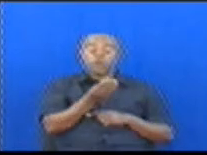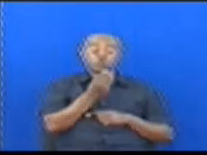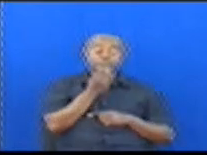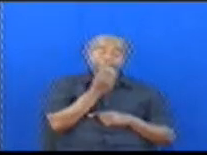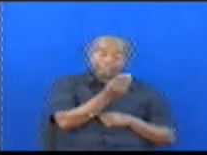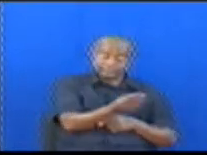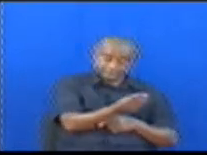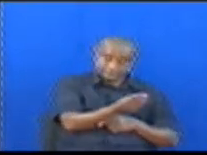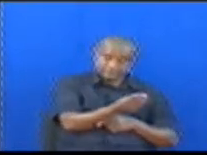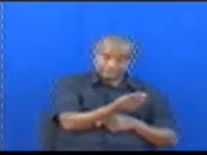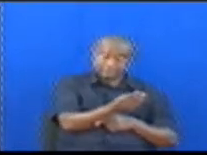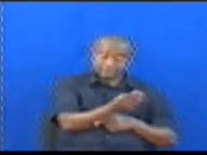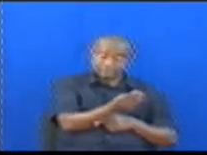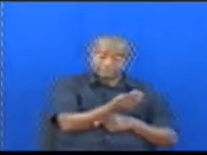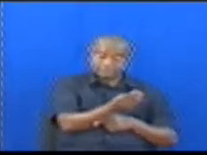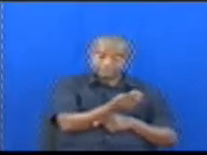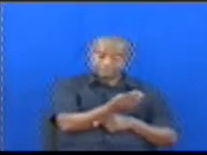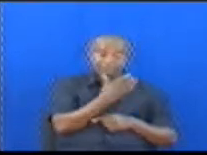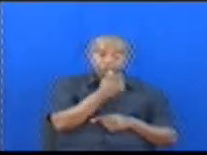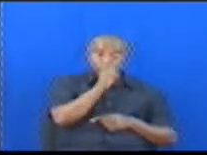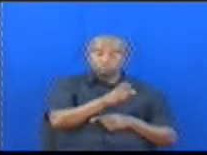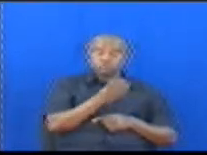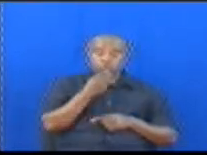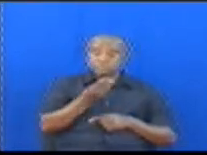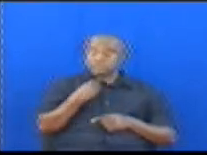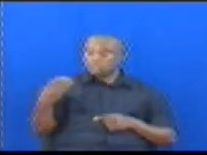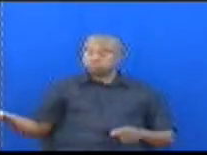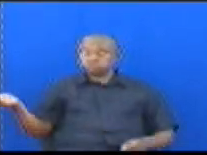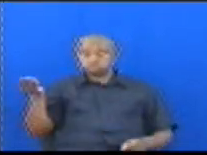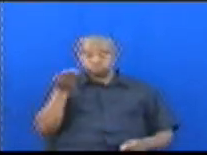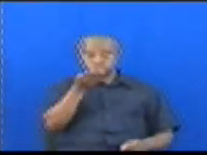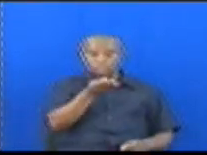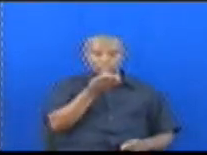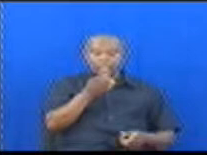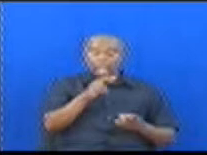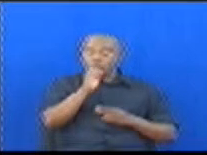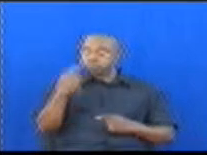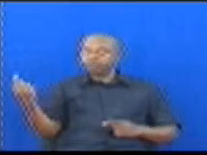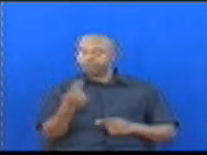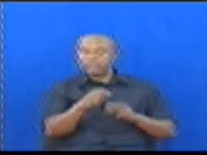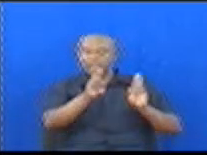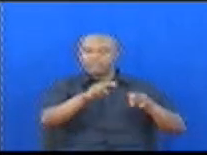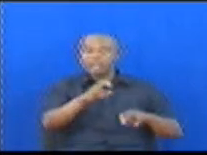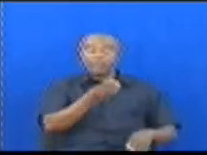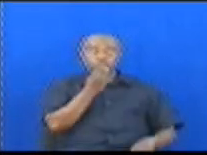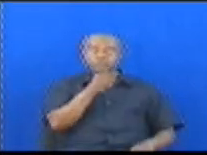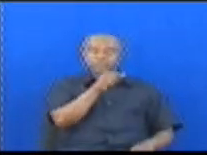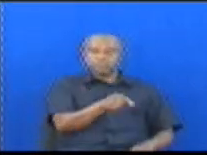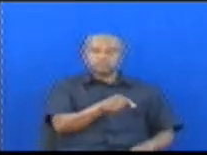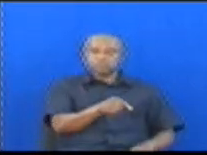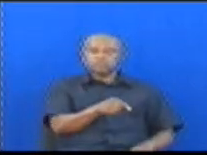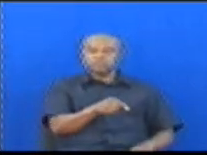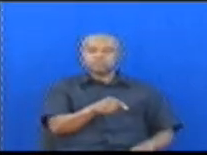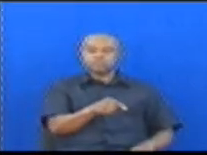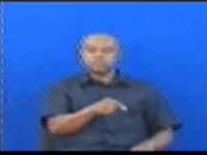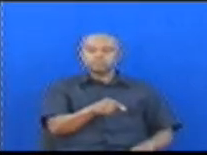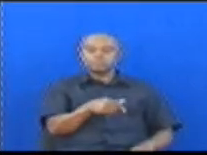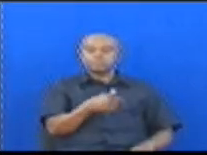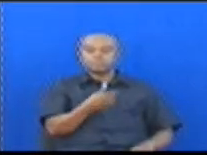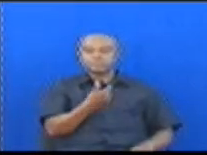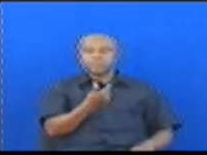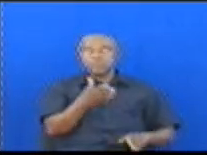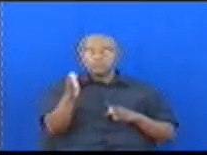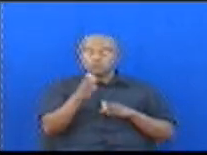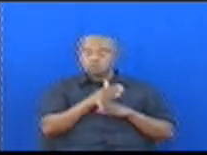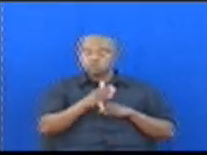kwamba yule anayeleta mashtaka au anayeenda mahakamani kushtaki lazima kuhusiana